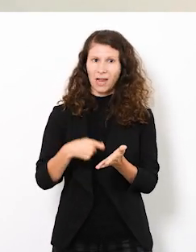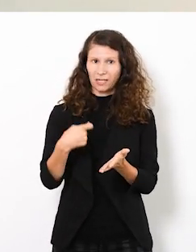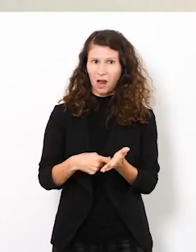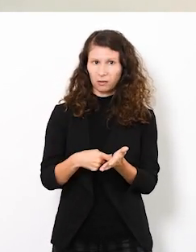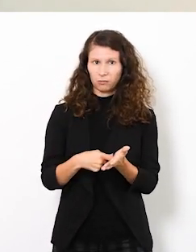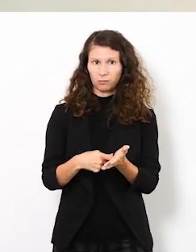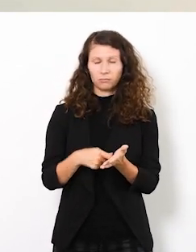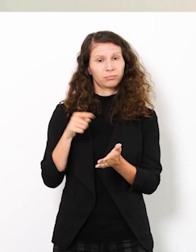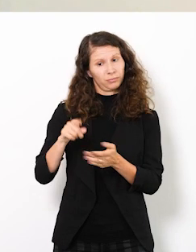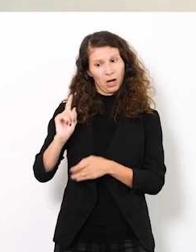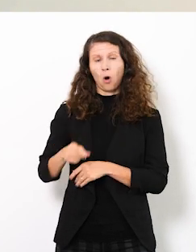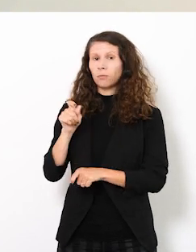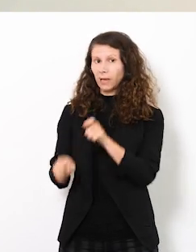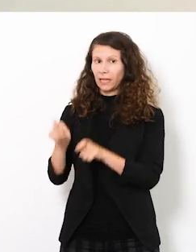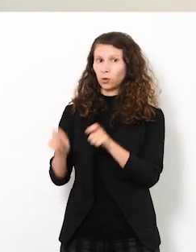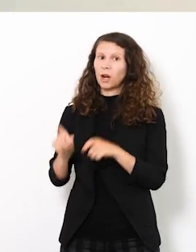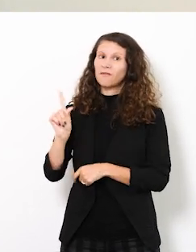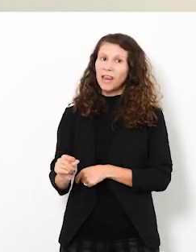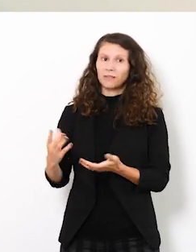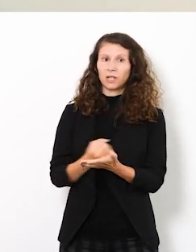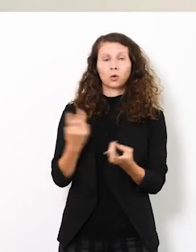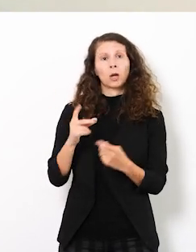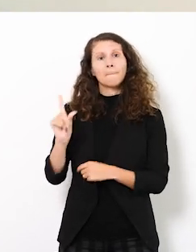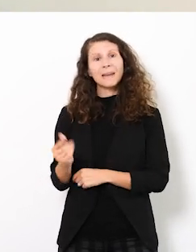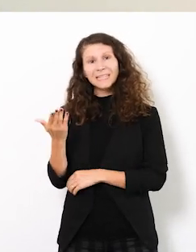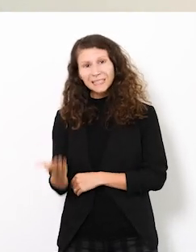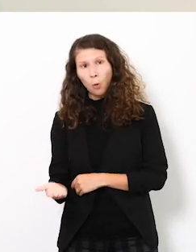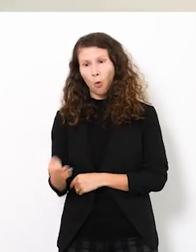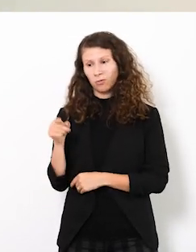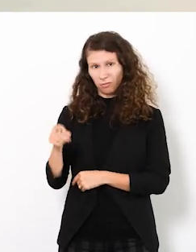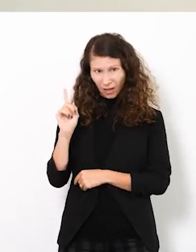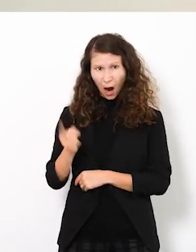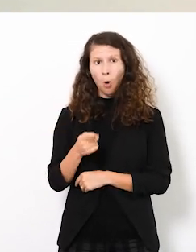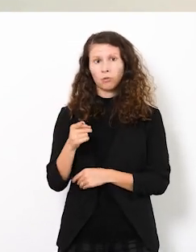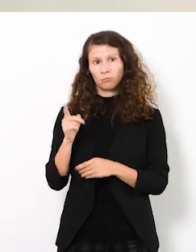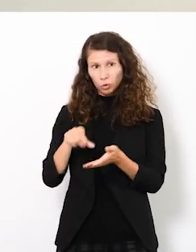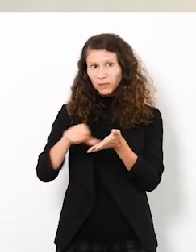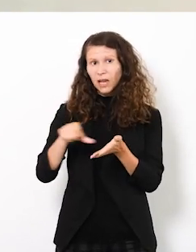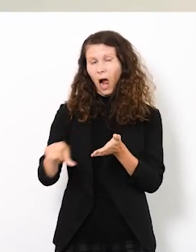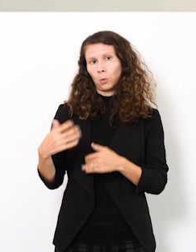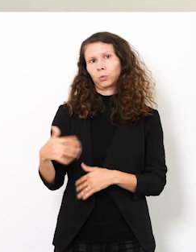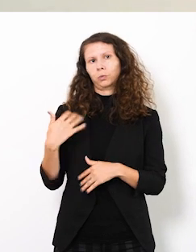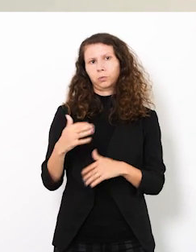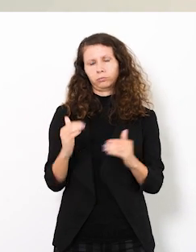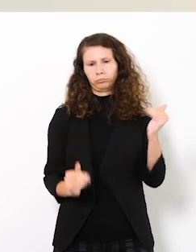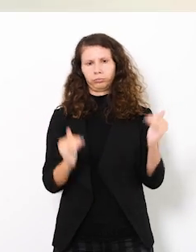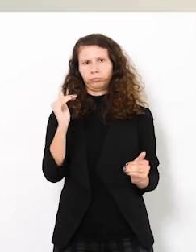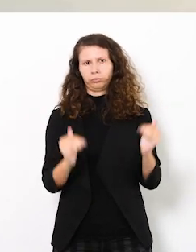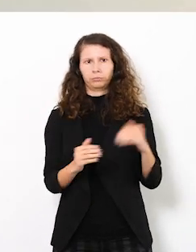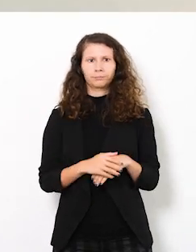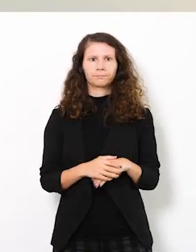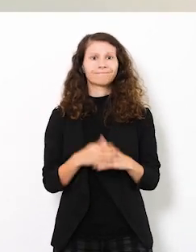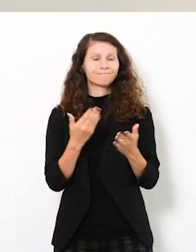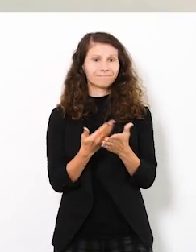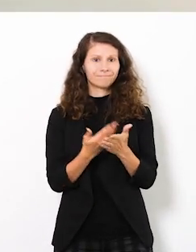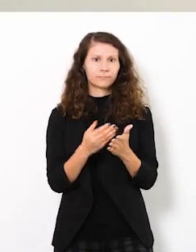von Geringverdienern, ja sogar von Beziehern des Mindestlohns geleistet werden müssen. Und deshalb müssen wir jede Ausweitung